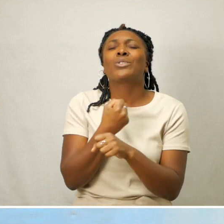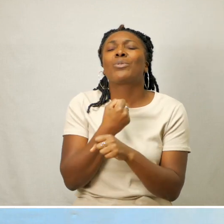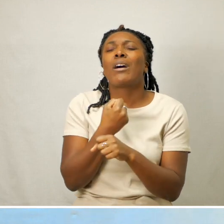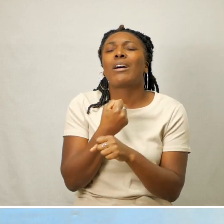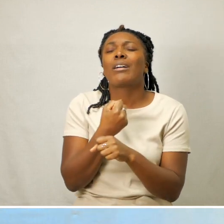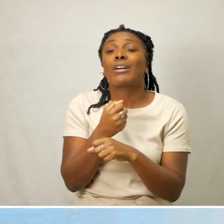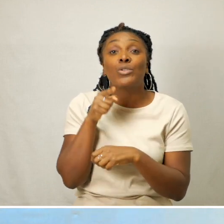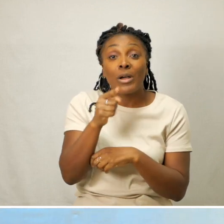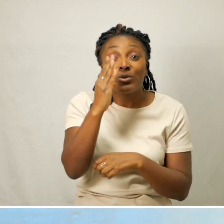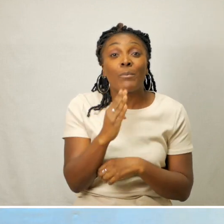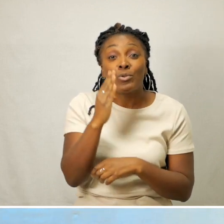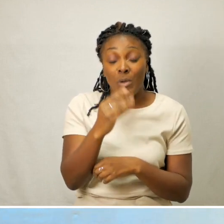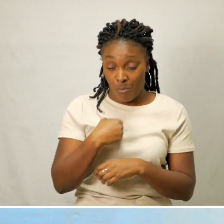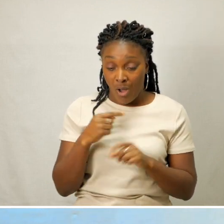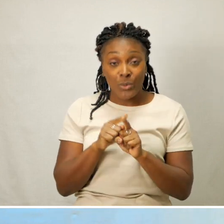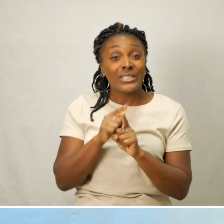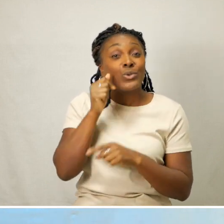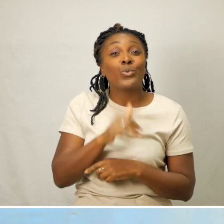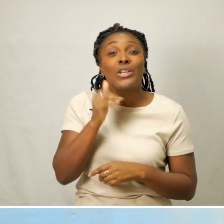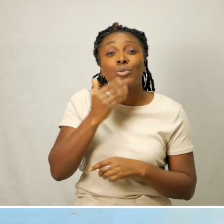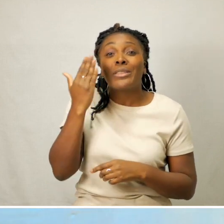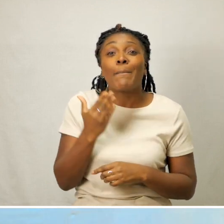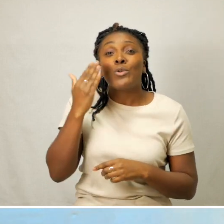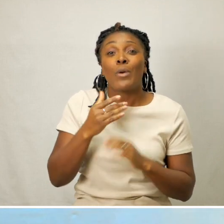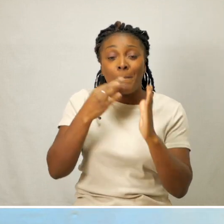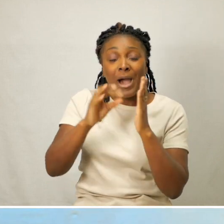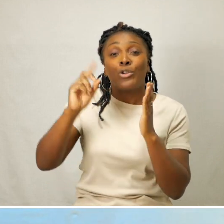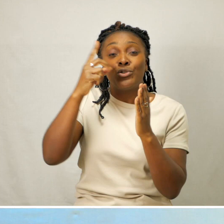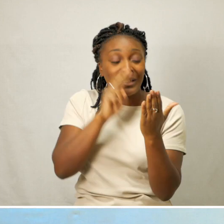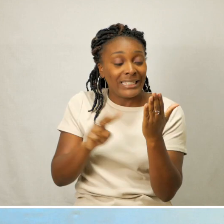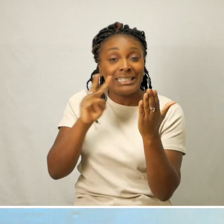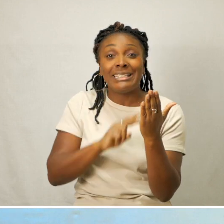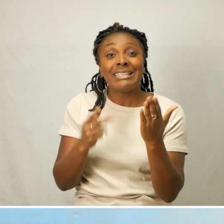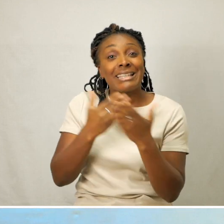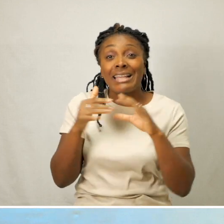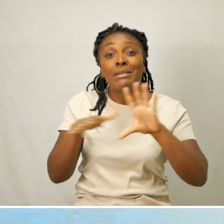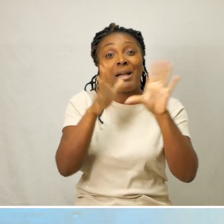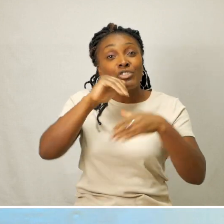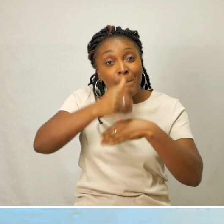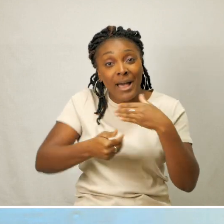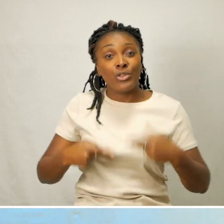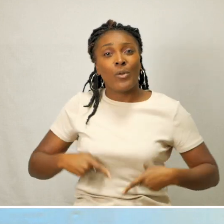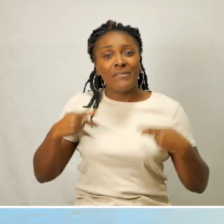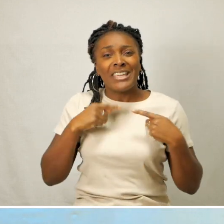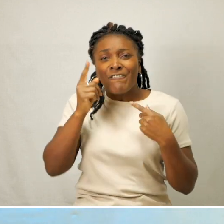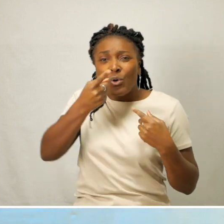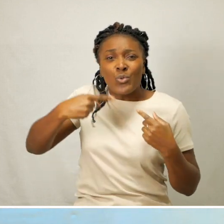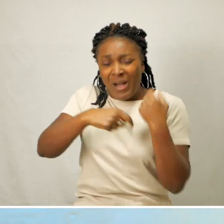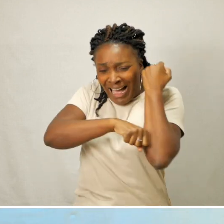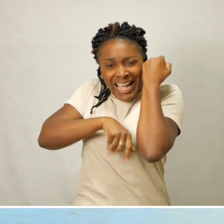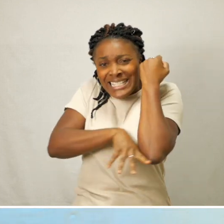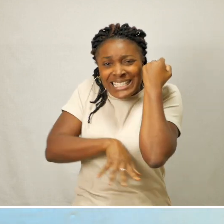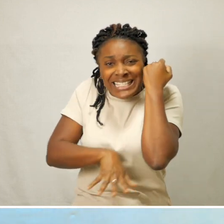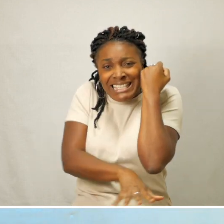as besoin, toi et moi, chaque jour, eh bien, de méditer la parole de Dieu qui est le pain de vie. Tu as besoin de t'enraciner afin de pouvoir en